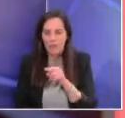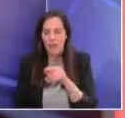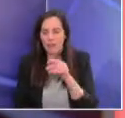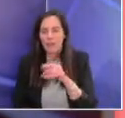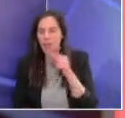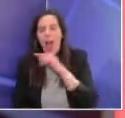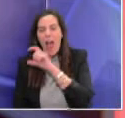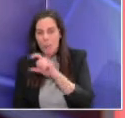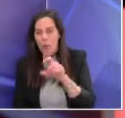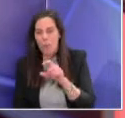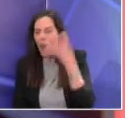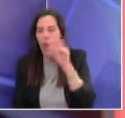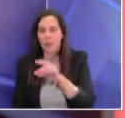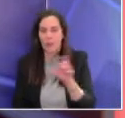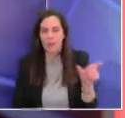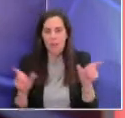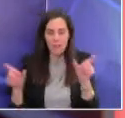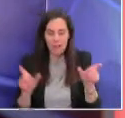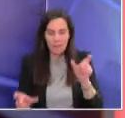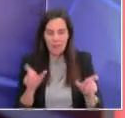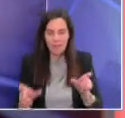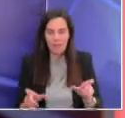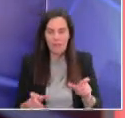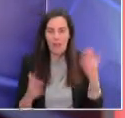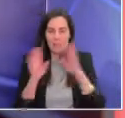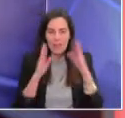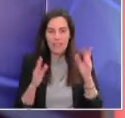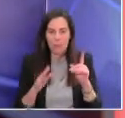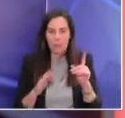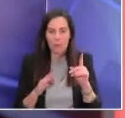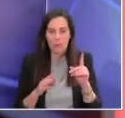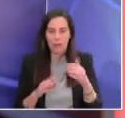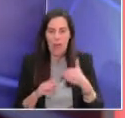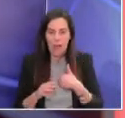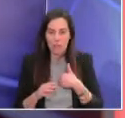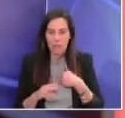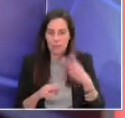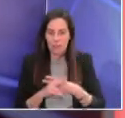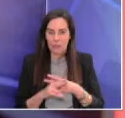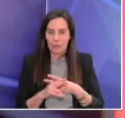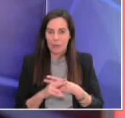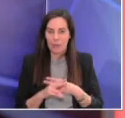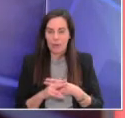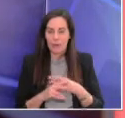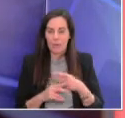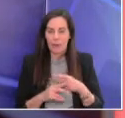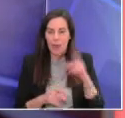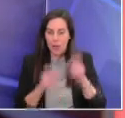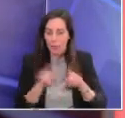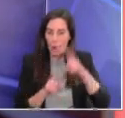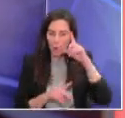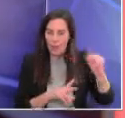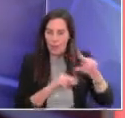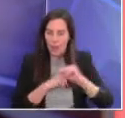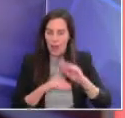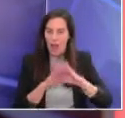אדום לא אוהב. אדום לא אוהב. או שחור. הרי פייסבוק, אנחנו בדרך כלל מתקשרים עם האנשים שהם באותה דעה שלנו,